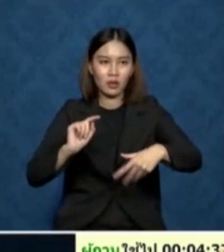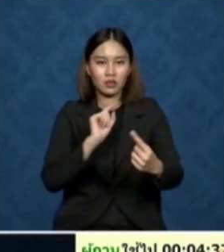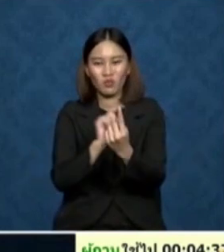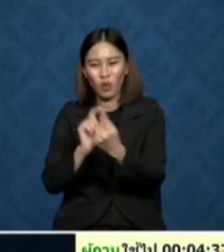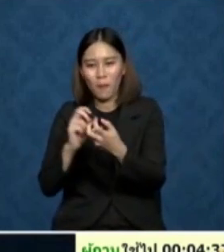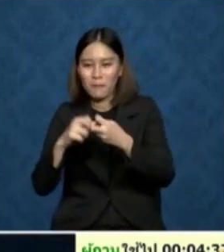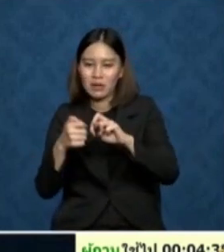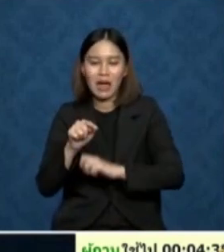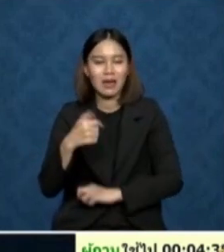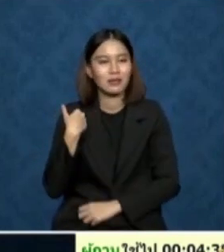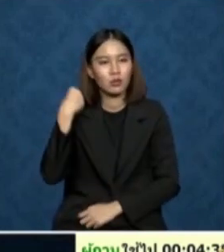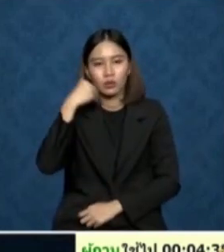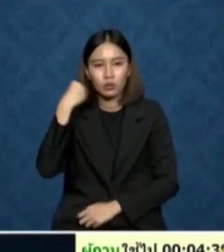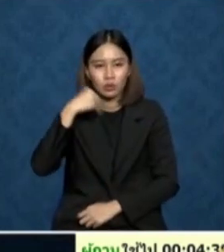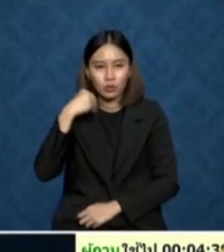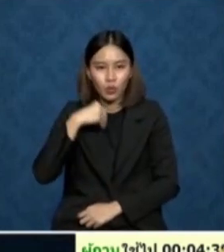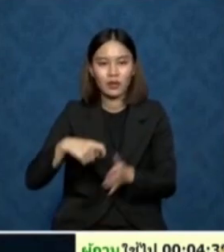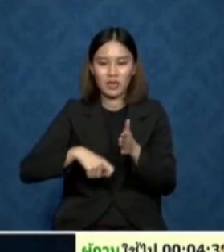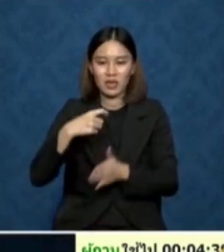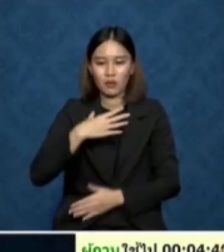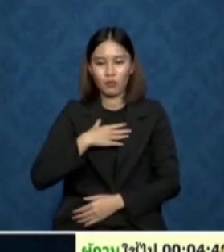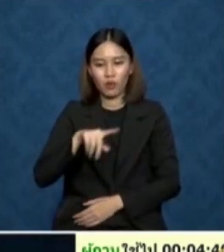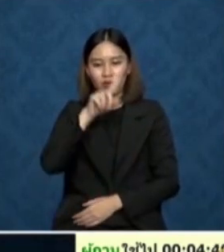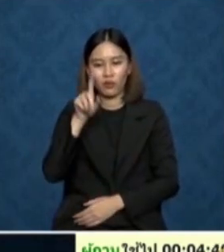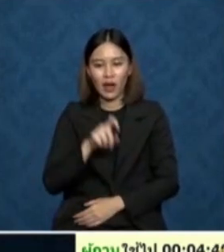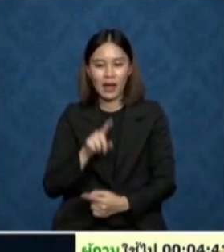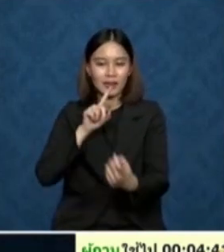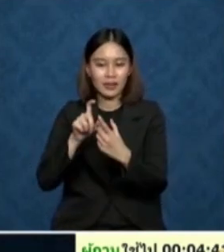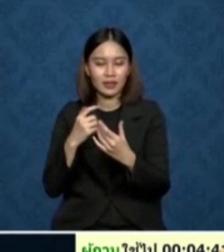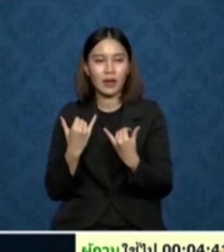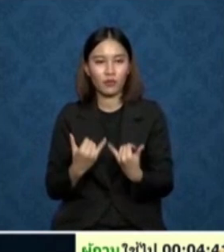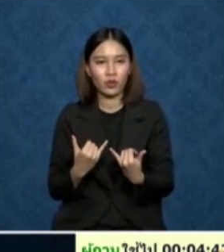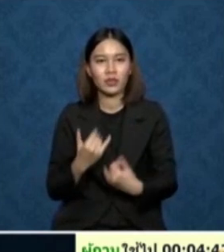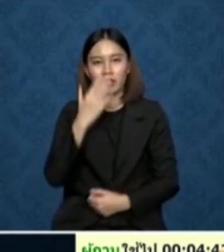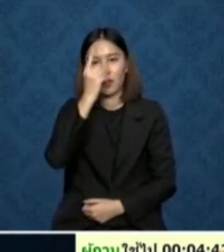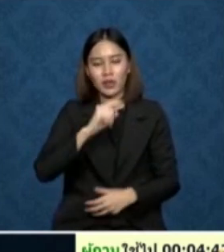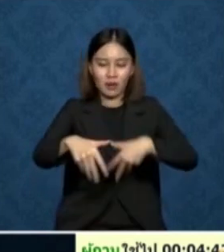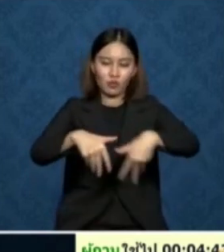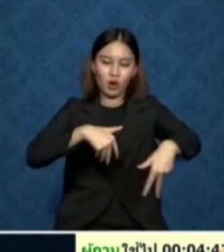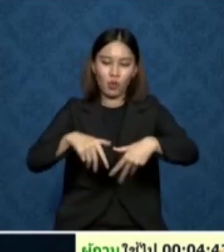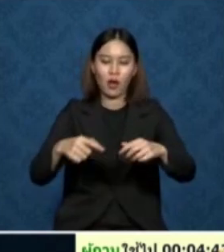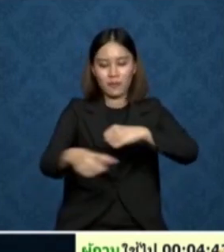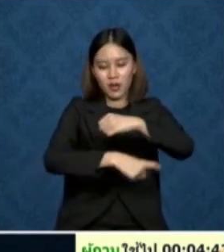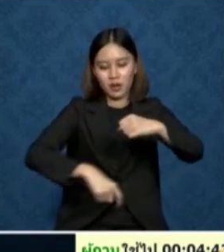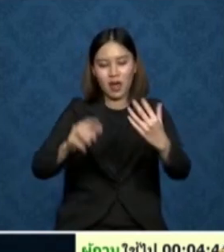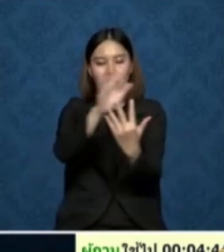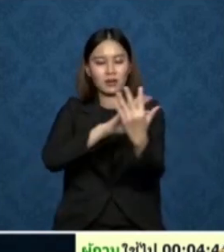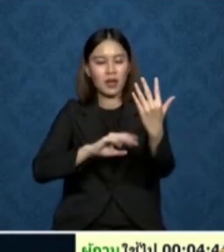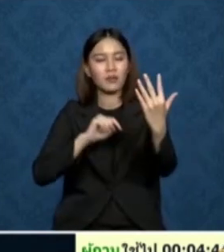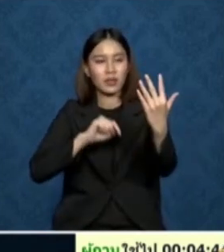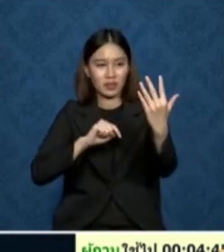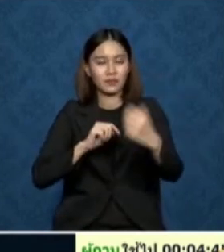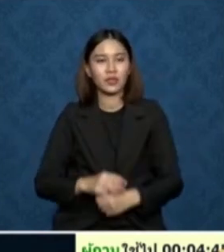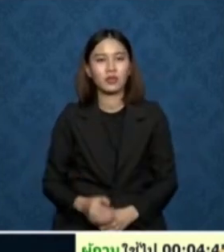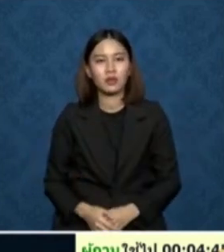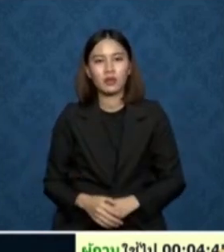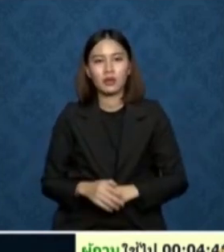ี่ตองพระเชิญกบปญหาดังเก่าทุกวันเป็นเหตุให้ผมมาตั้งกระทูถามในวันนี้เพื่พี่น้ปชาชนชาวนาทั้ประเทศผม